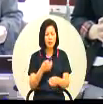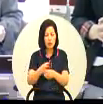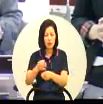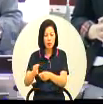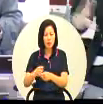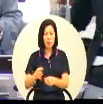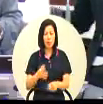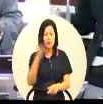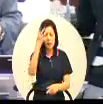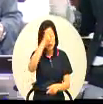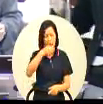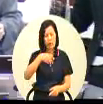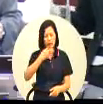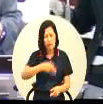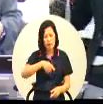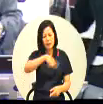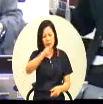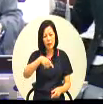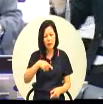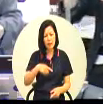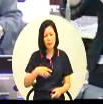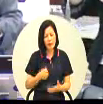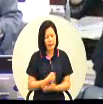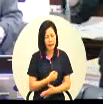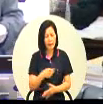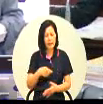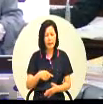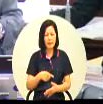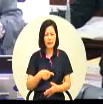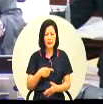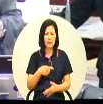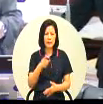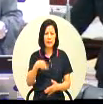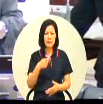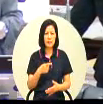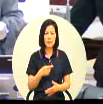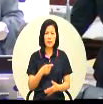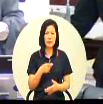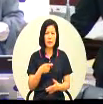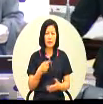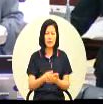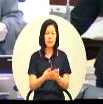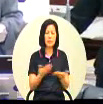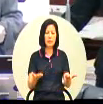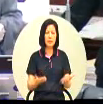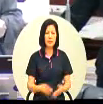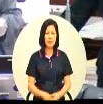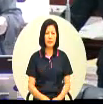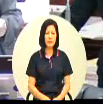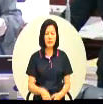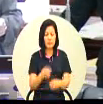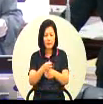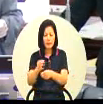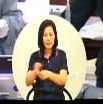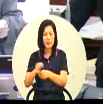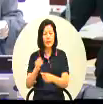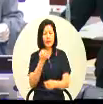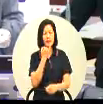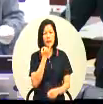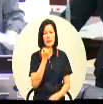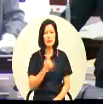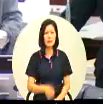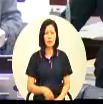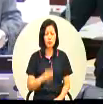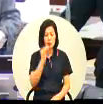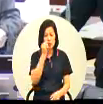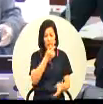人想袂开嘛，足侪民众小家庭嘛拢想袂开。 无 得到现金，那怎么办呢？ 吼，会当分期。啊，你若讲有一个真特